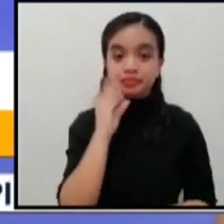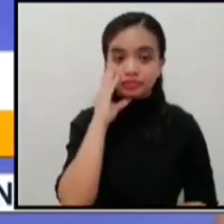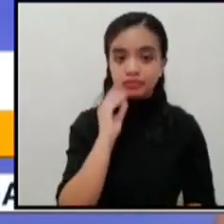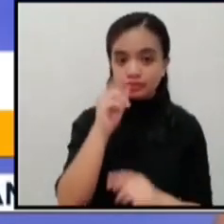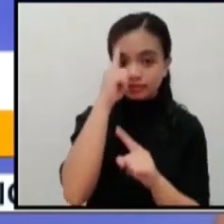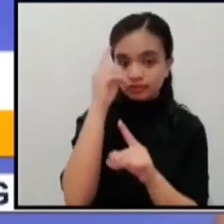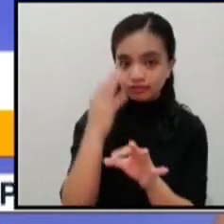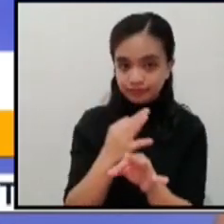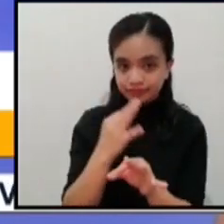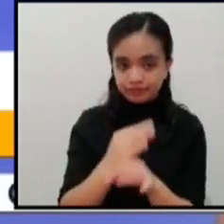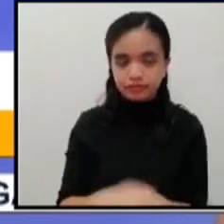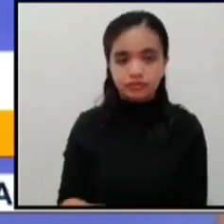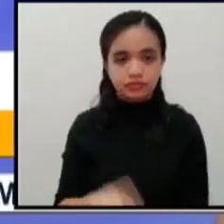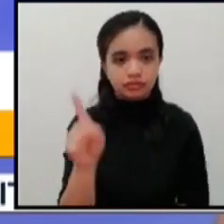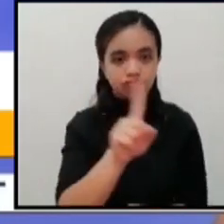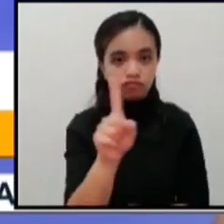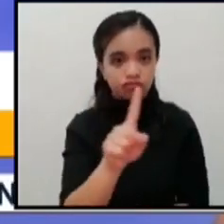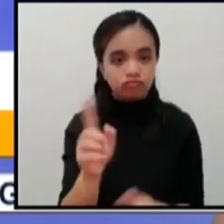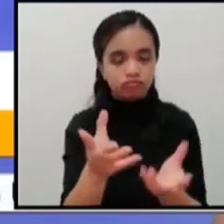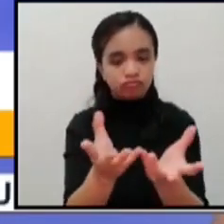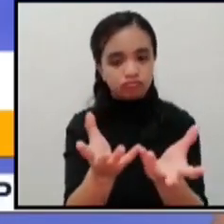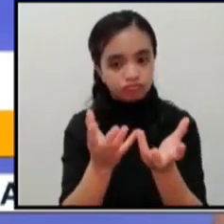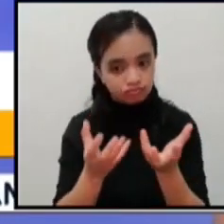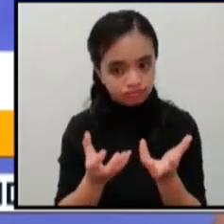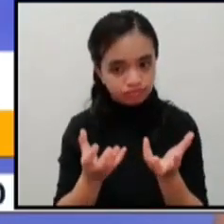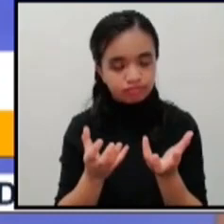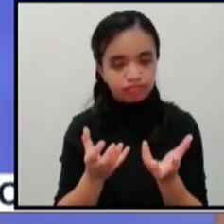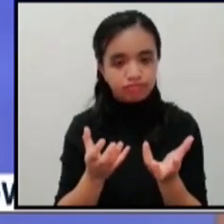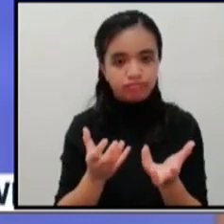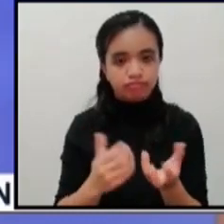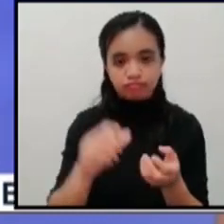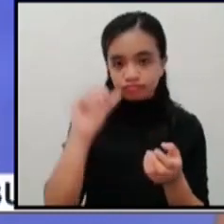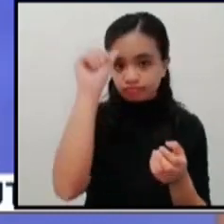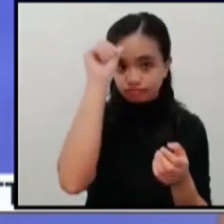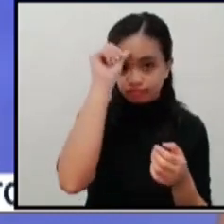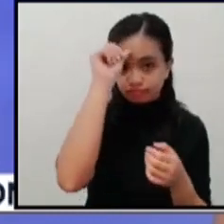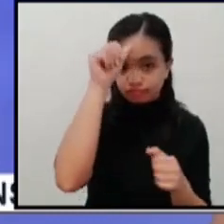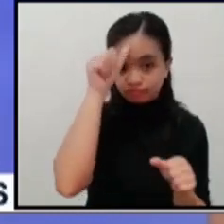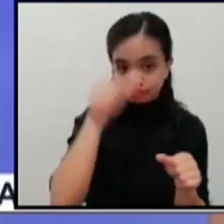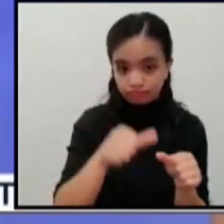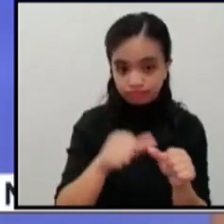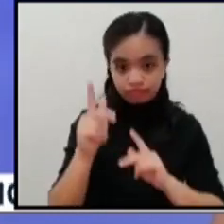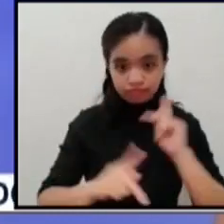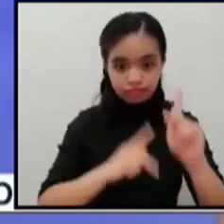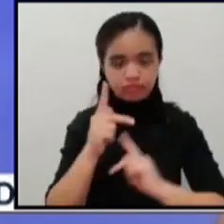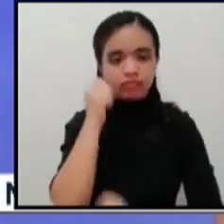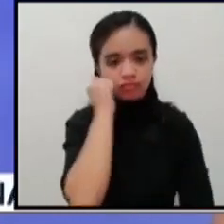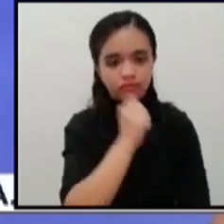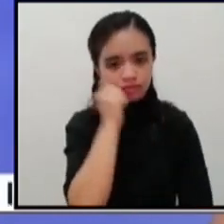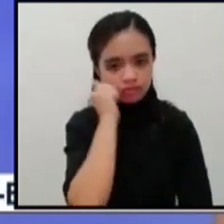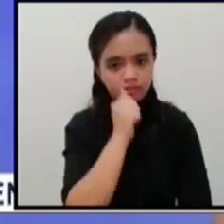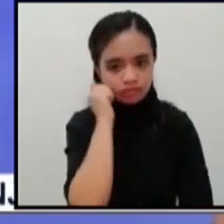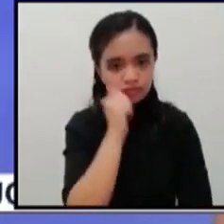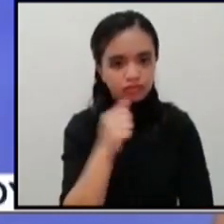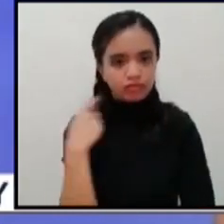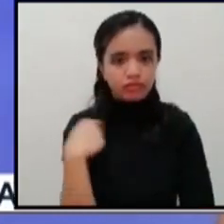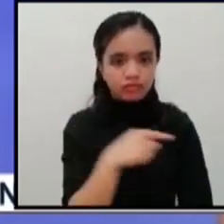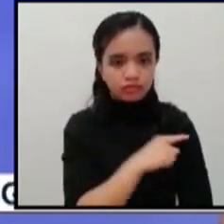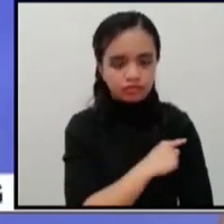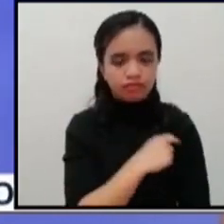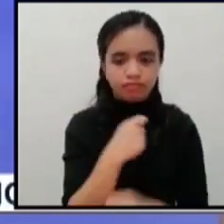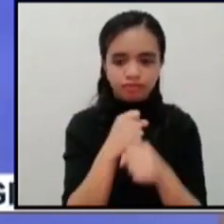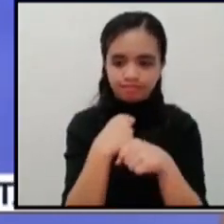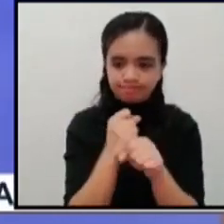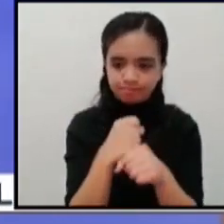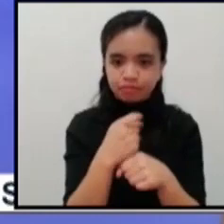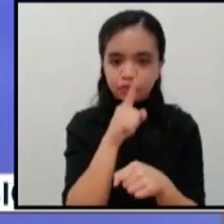gusto namin talagang ipaabot at tumatak sa mga tao ay lagi tayong sigurado na nandyan ang